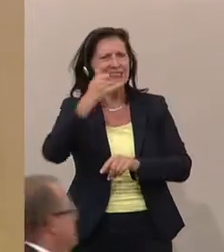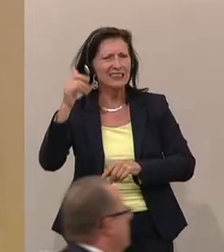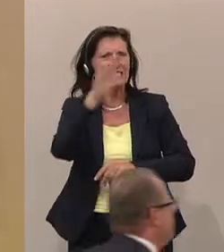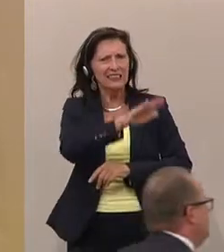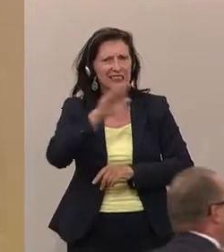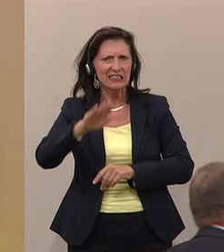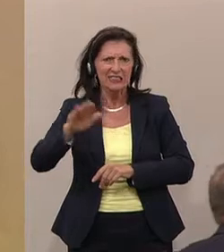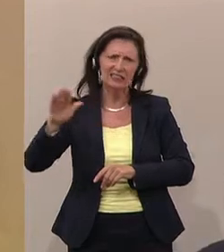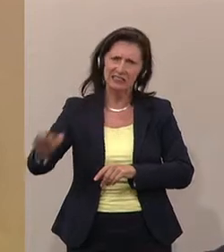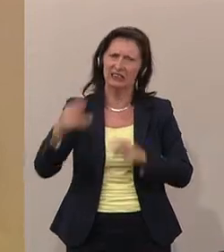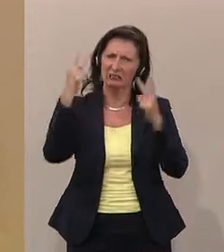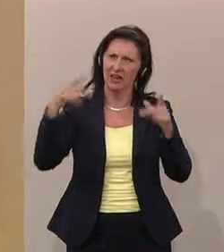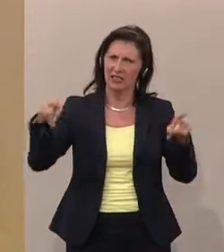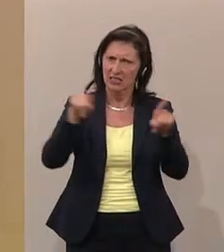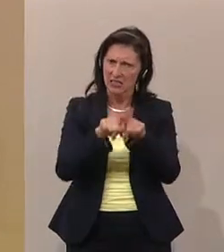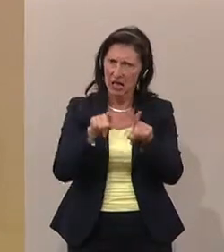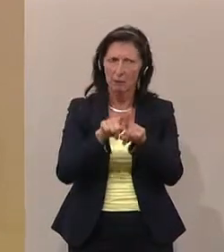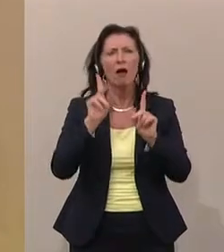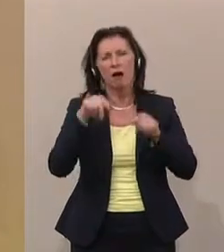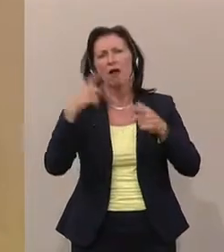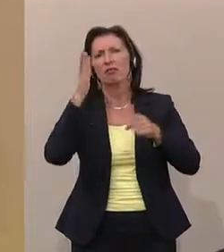Kollegin Yildirim einbringen wird, zustimmen.